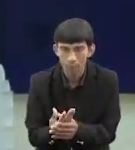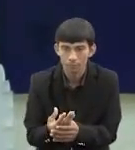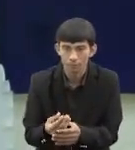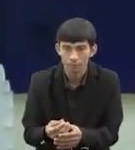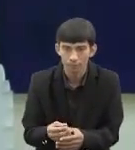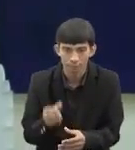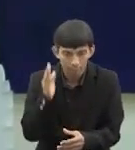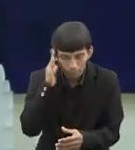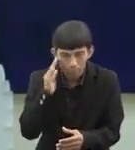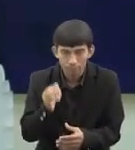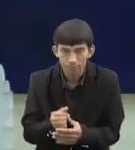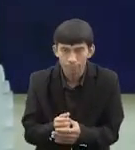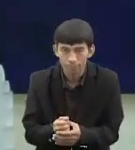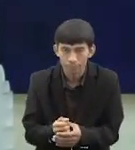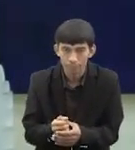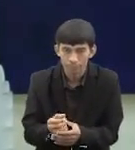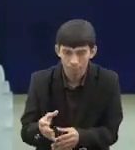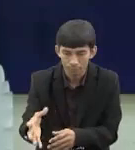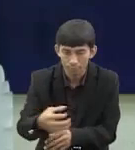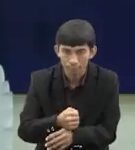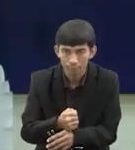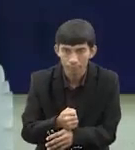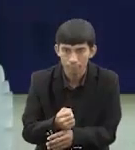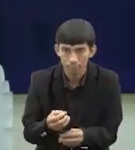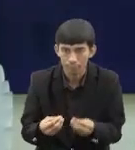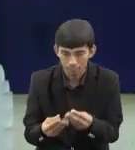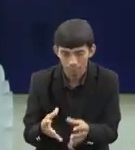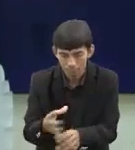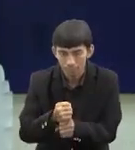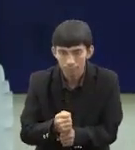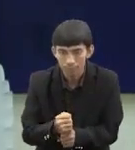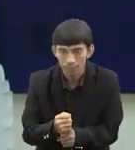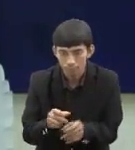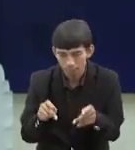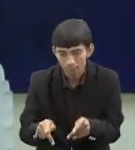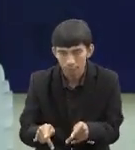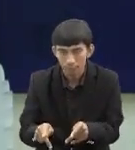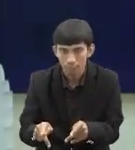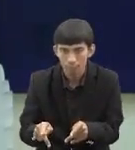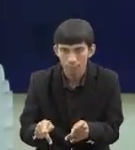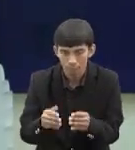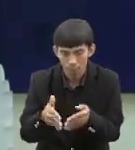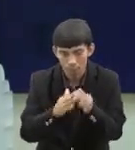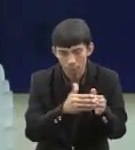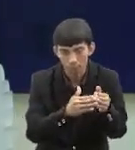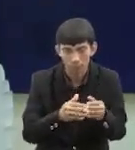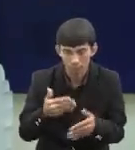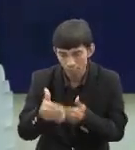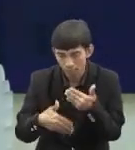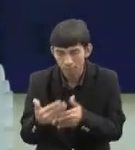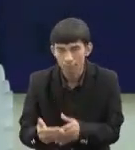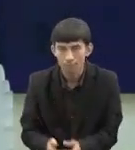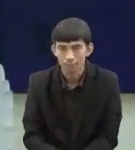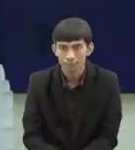bàn. Tiên dơ phục hòa đoàn ảy bán mô nốt cực phụng sử thàn xem các sàn ơi.